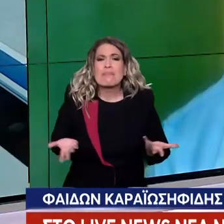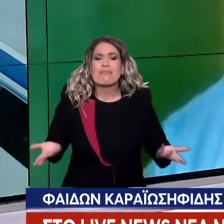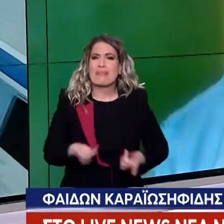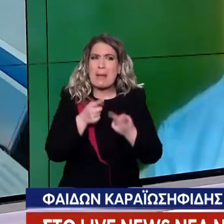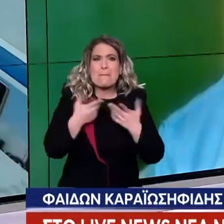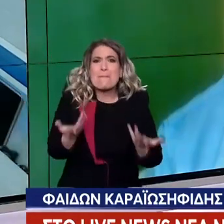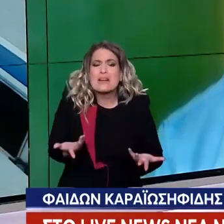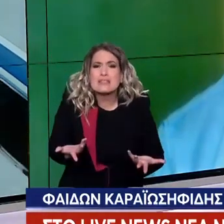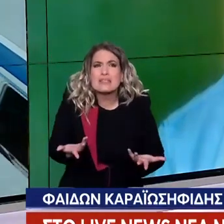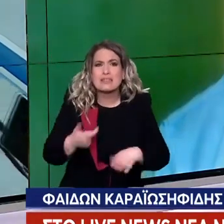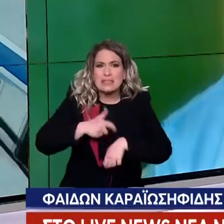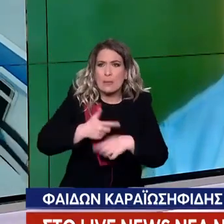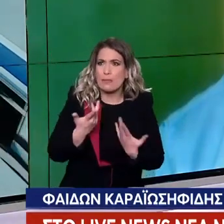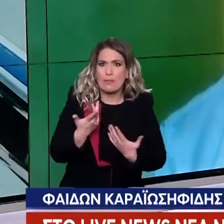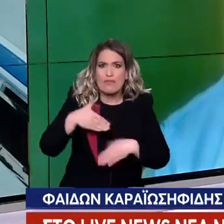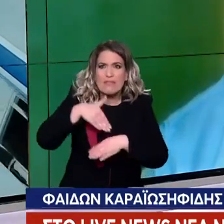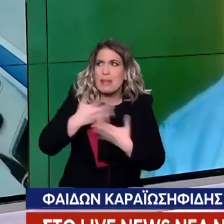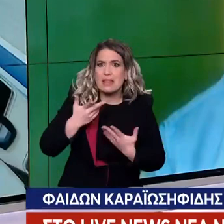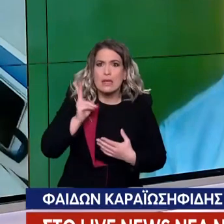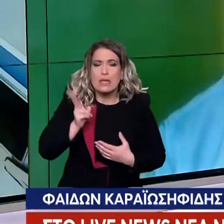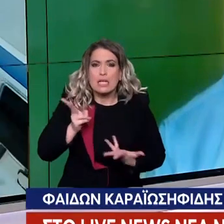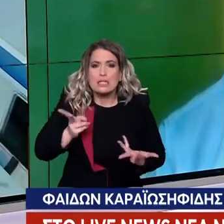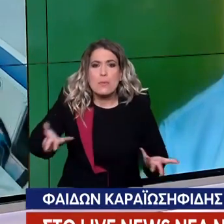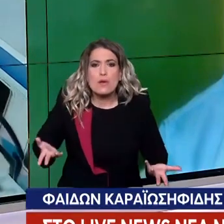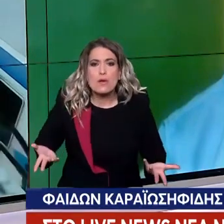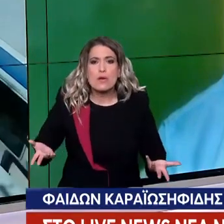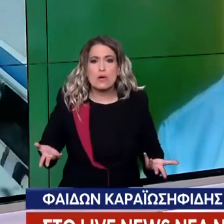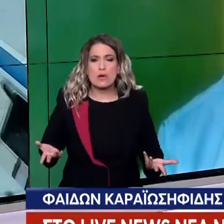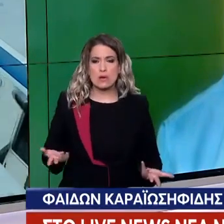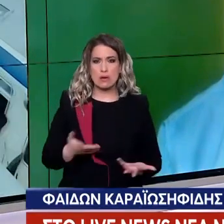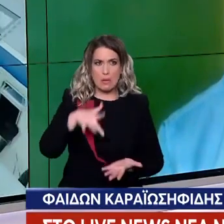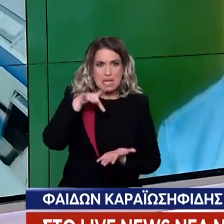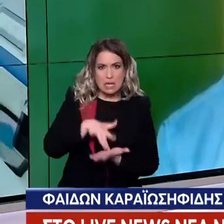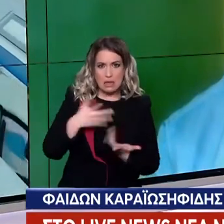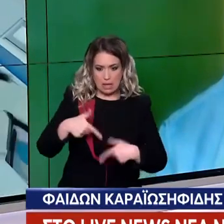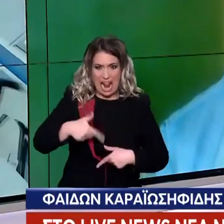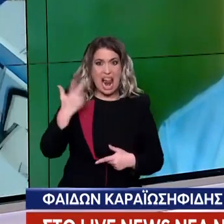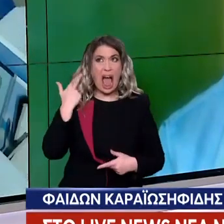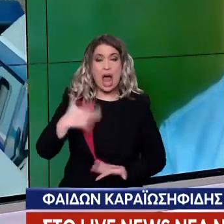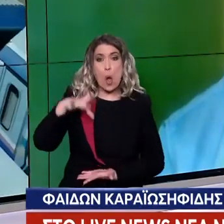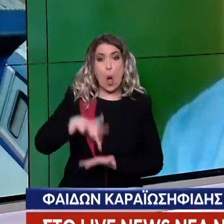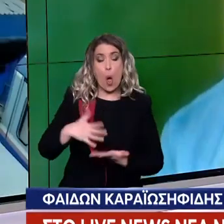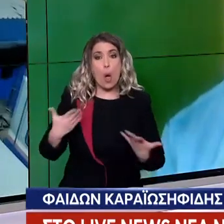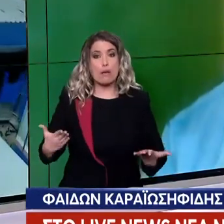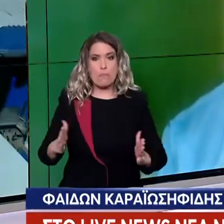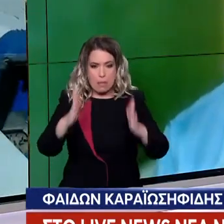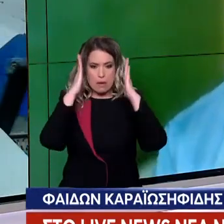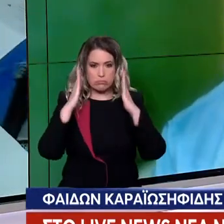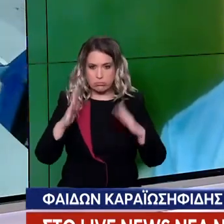δηλαδή ώρα κρίσιμη φαντάζεσαι για παράδειγμα σε ένα πύργο ελέγχου αεροδρομίου θα επικρατεί η ύψιστη